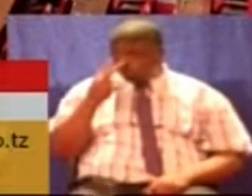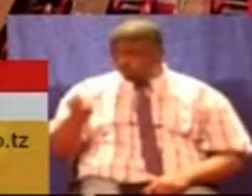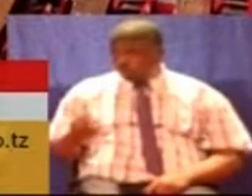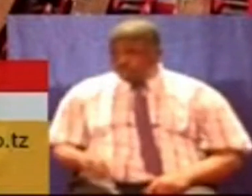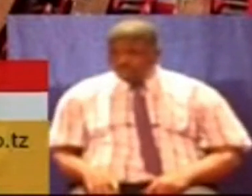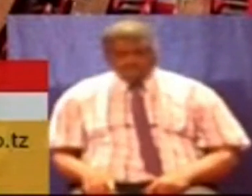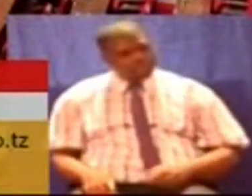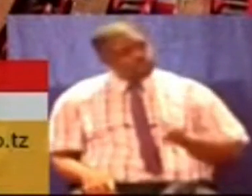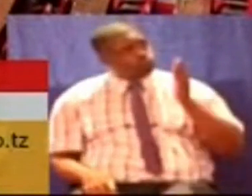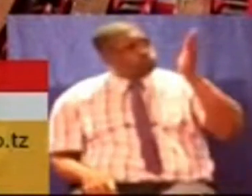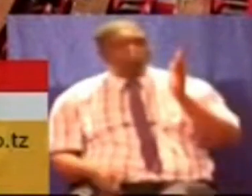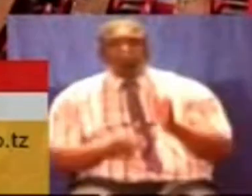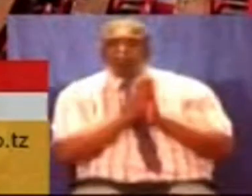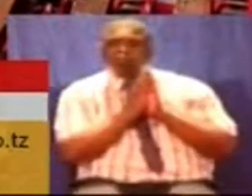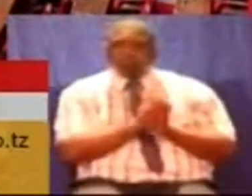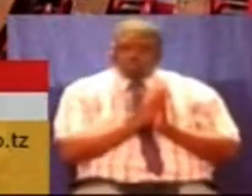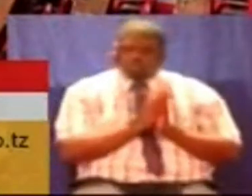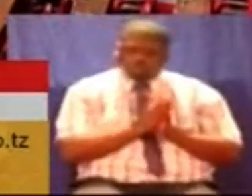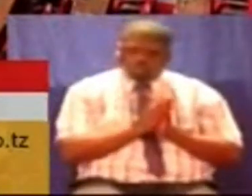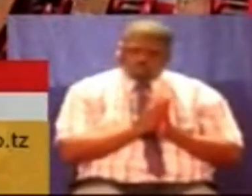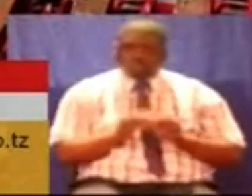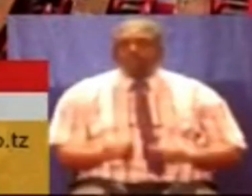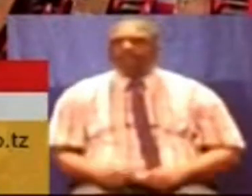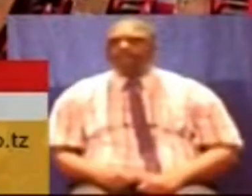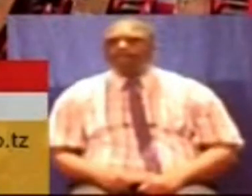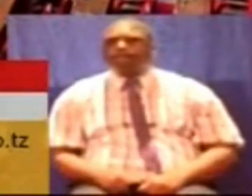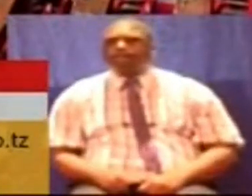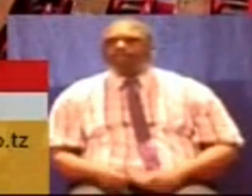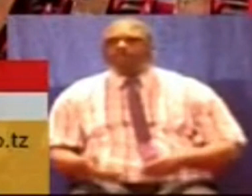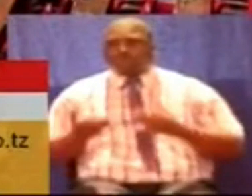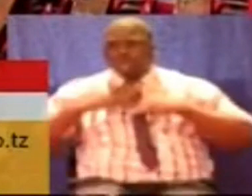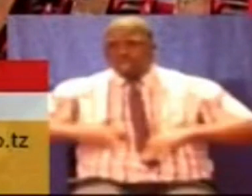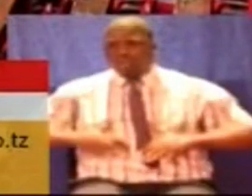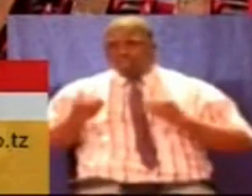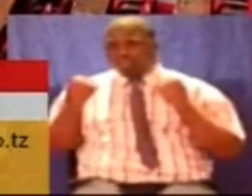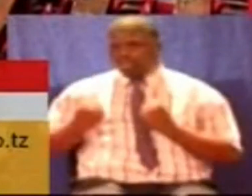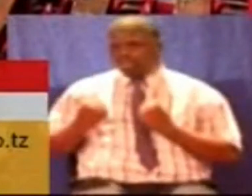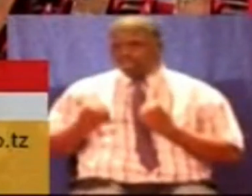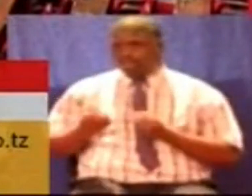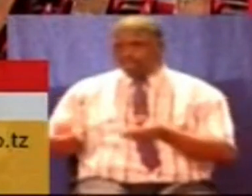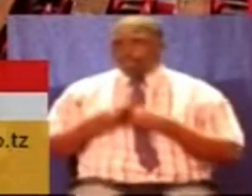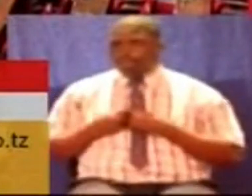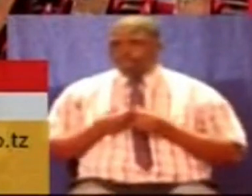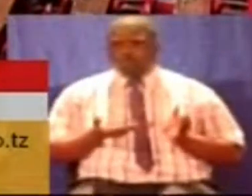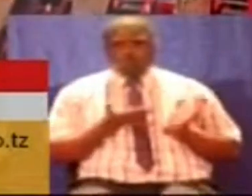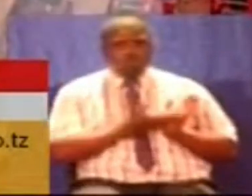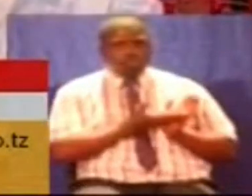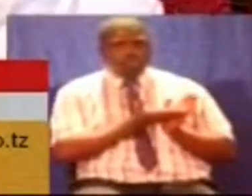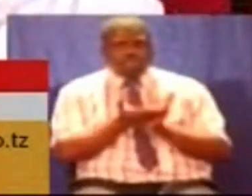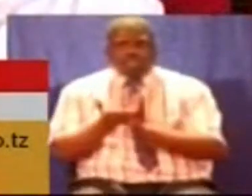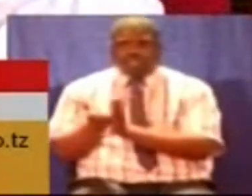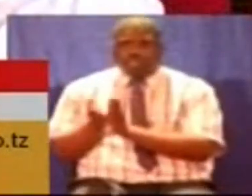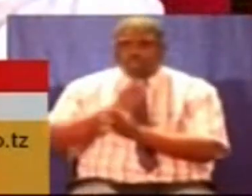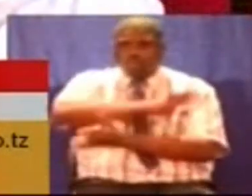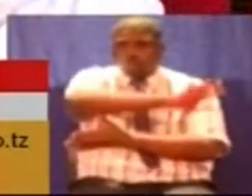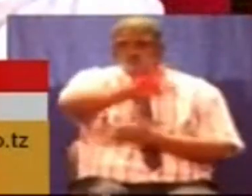Nimshukuru Mwenyezi Mungu mwingi wa rehema aliyenijalia kunipa afya njema, na niwaombee wabunge wenzangu wote